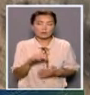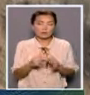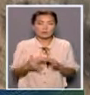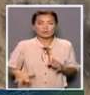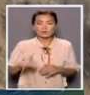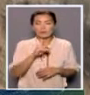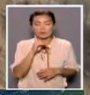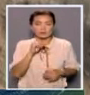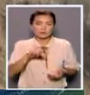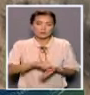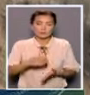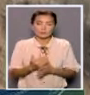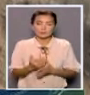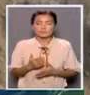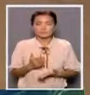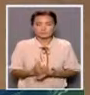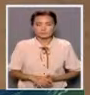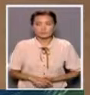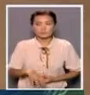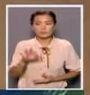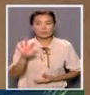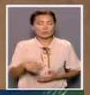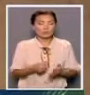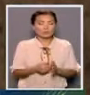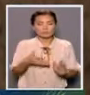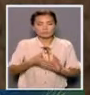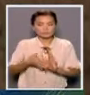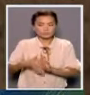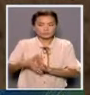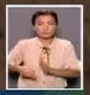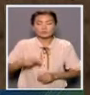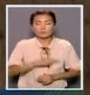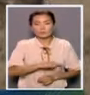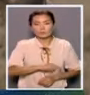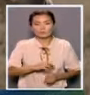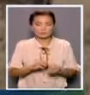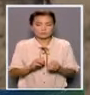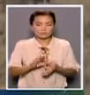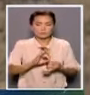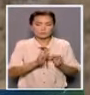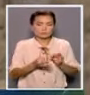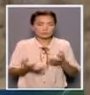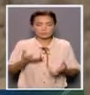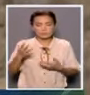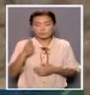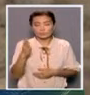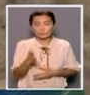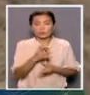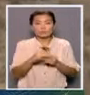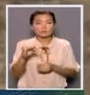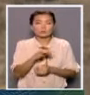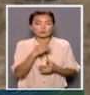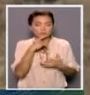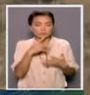округінің жастары жұмысқа тартылып отыр. Қазан айына дейін зерделенетін зерттеу жұмыстары әлі де тың дүниелерді ұсынбақ. Демек, тарихы